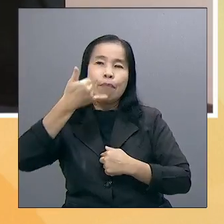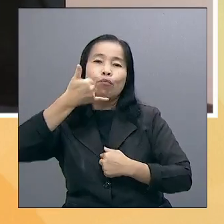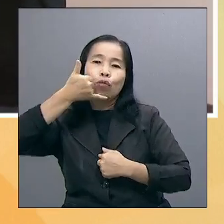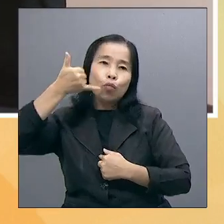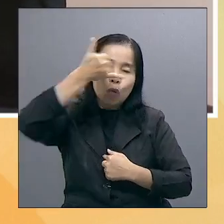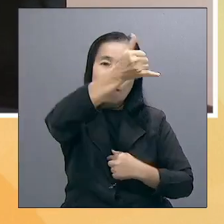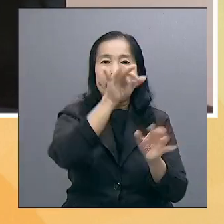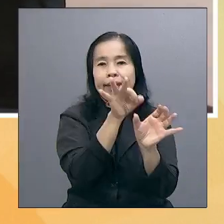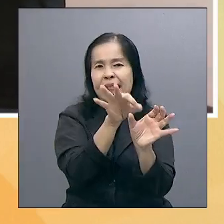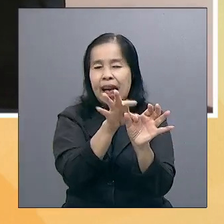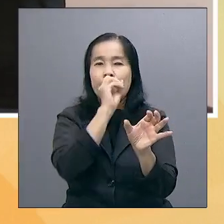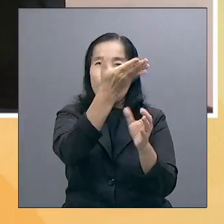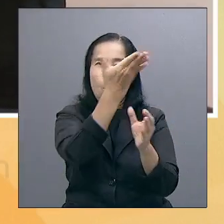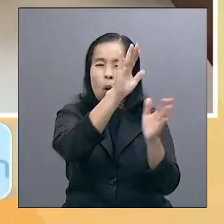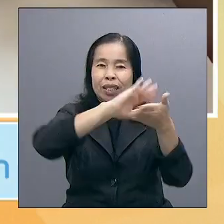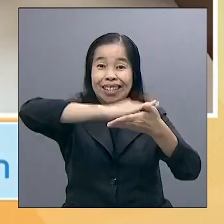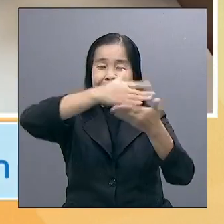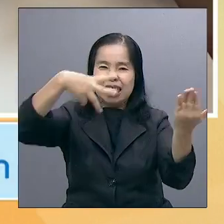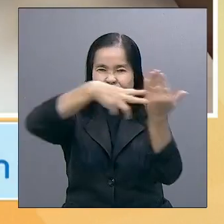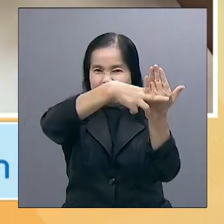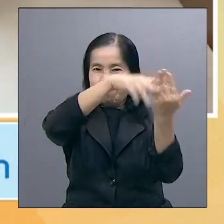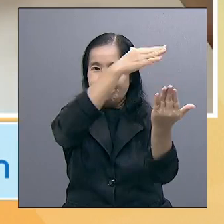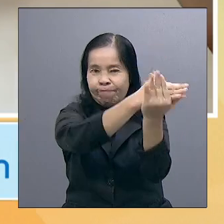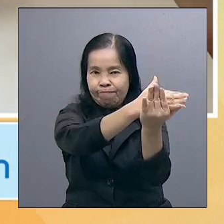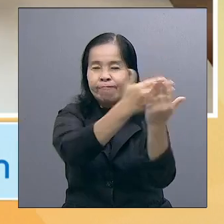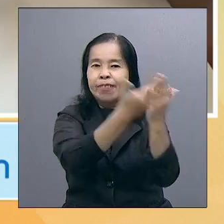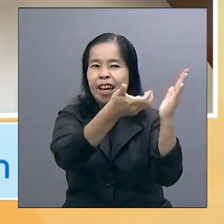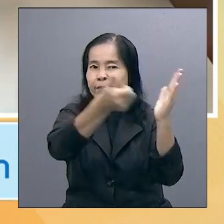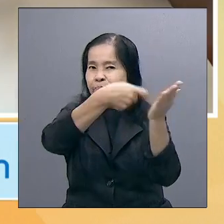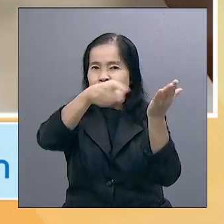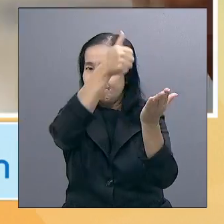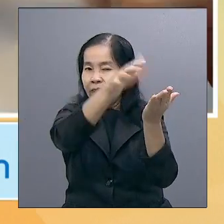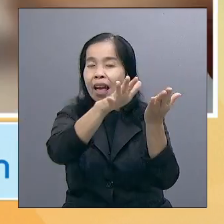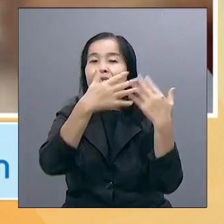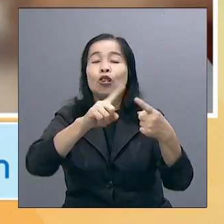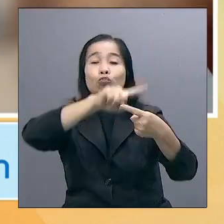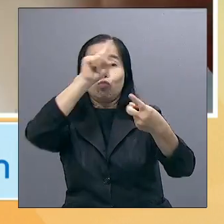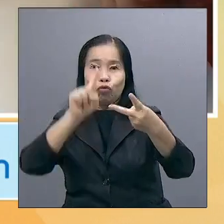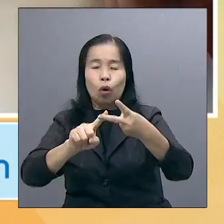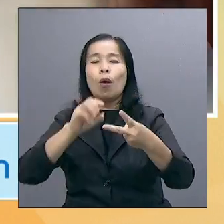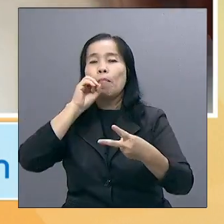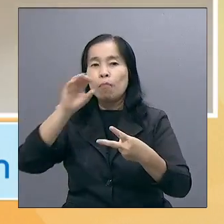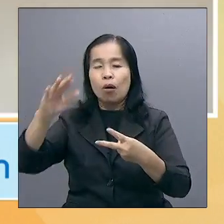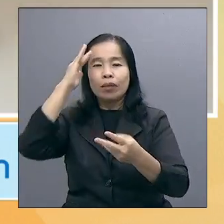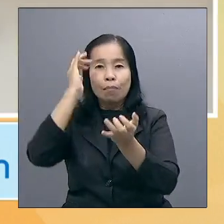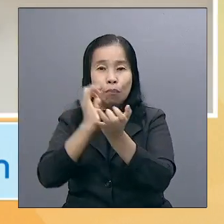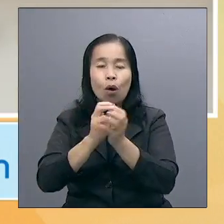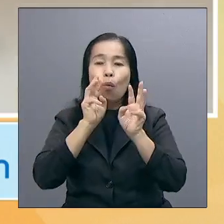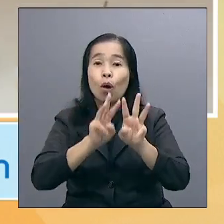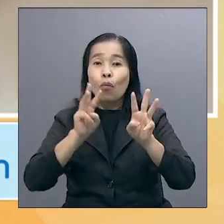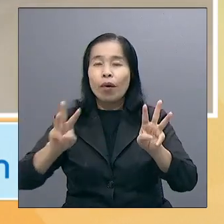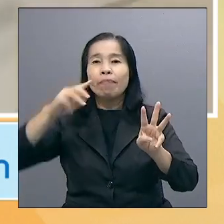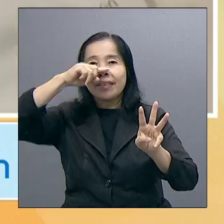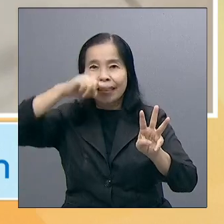นาคารโทรแจ้งเพื่อระงับปญชีปลายทางคันทีคะจากนั้นด่านที่สองคือต้องแ้งความออนไน์ www.thipoliceonline.